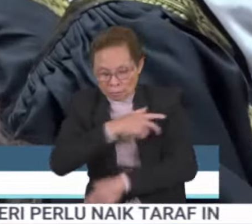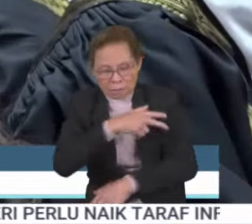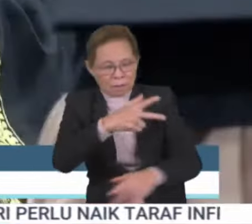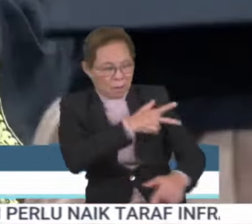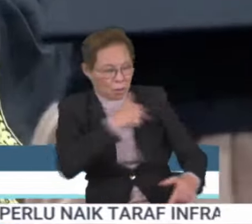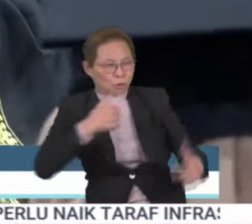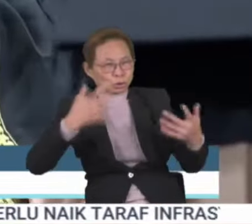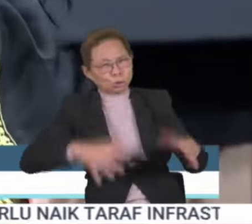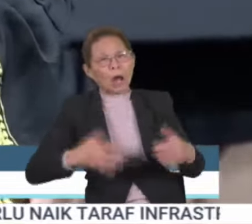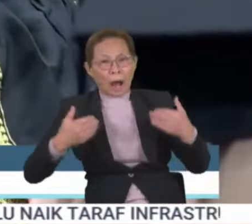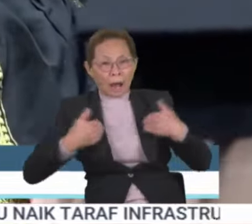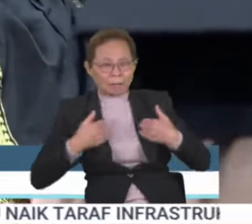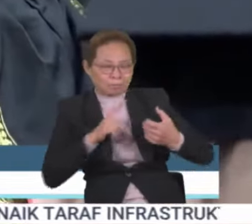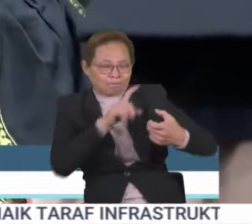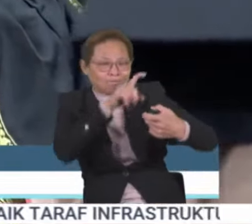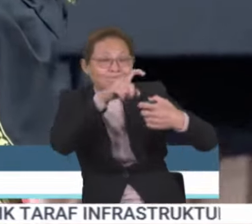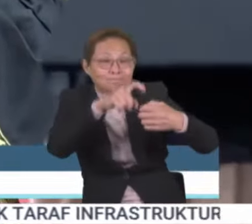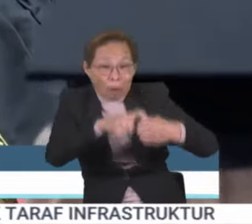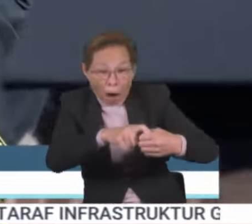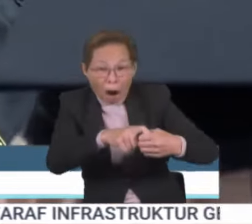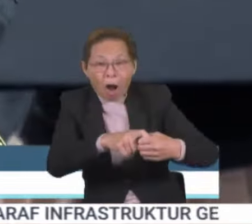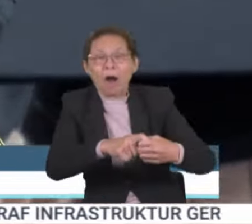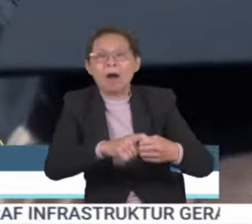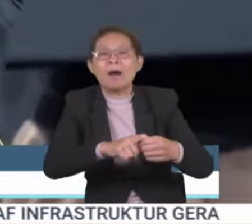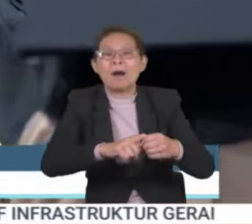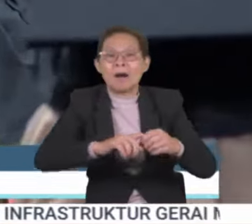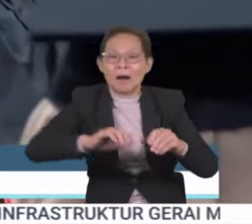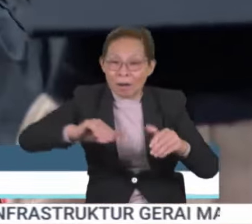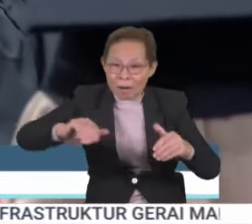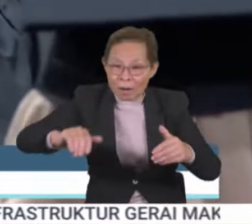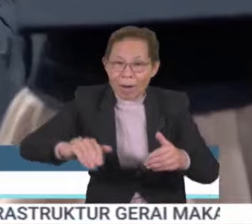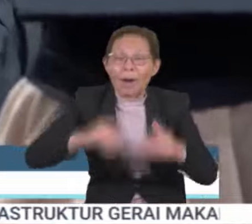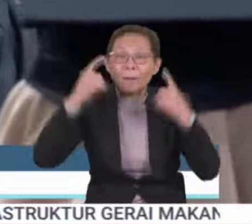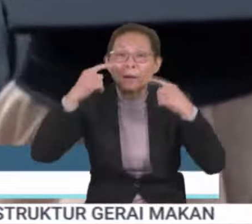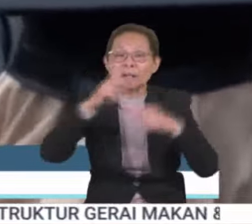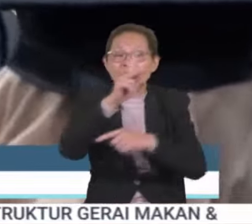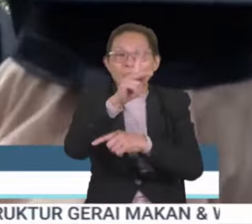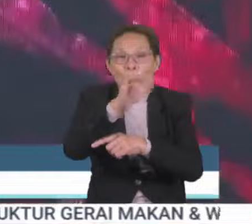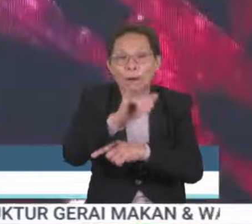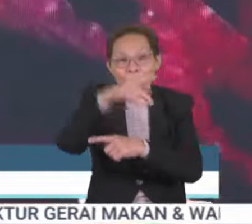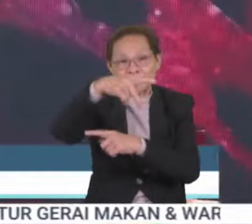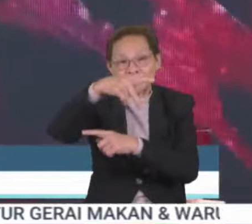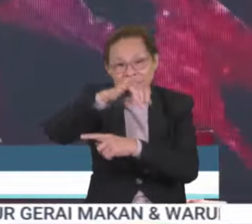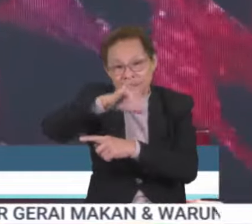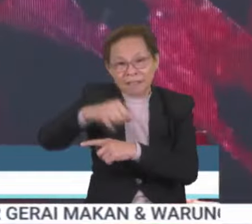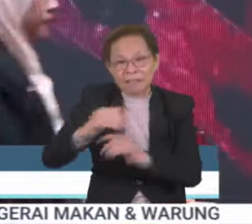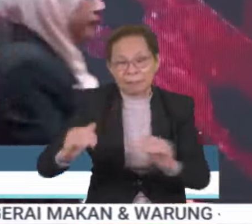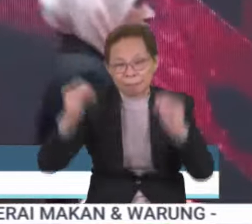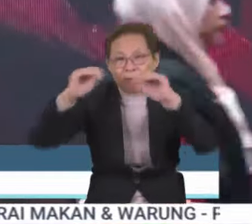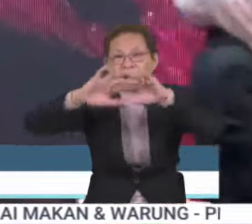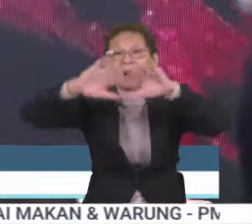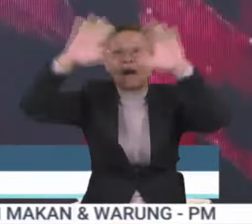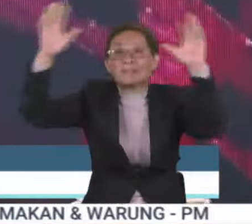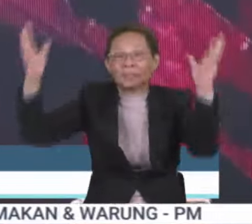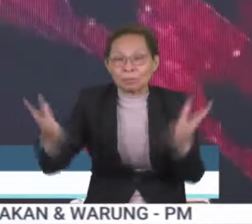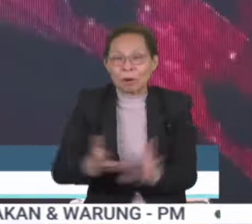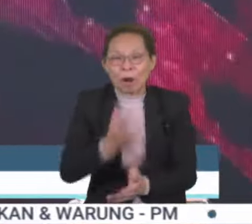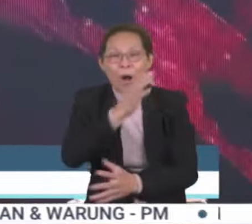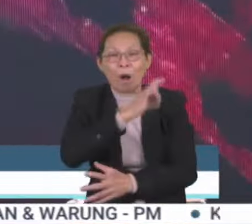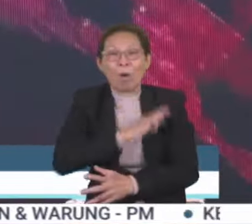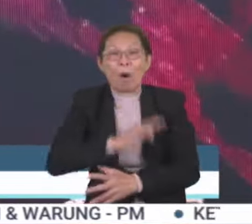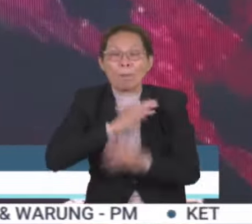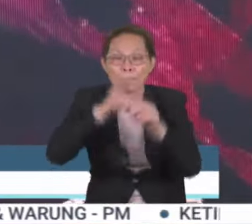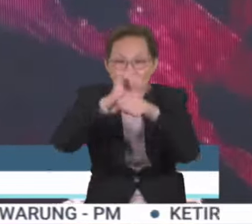terjalin Mac lalu berhasil memperkenalkan jenama kypj ke peringkat antarabangsa ia sekaligus memanfaatkan warga